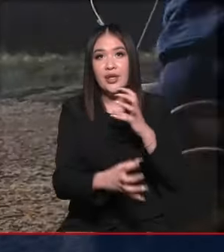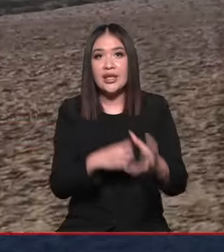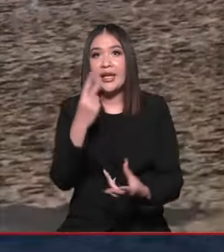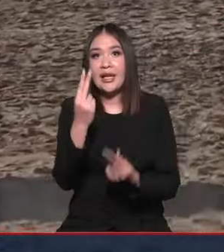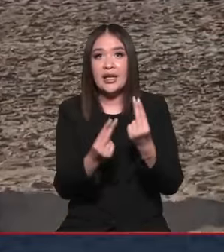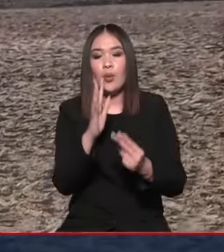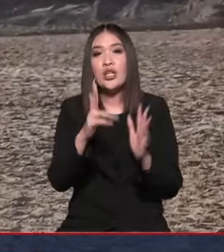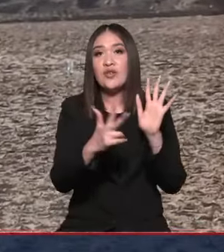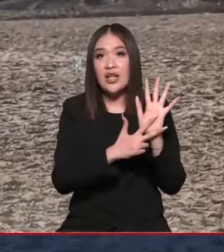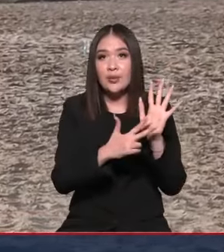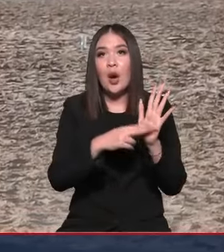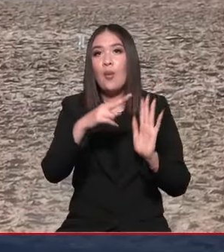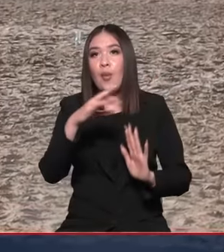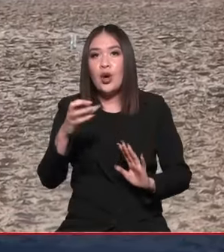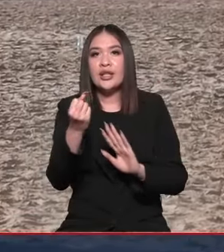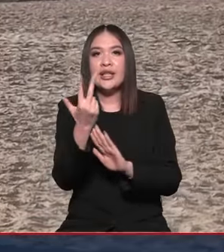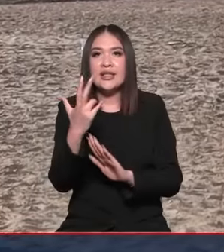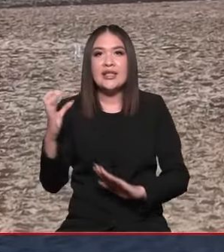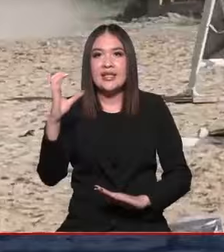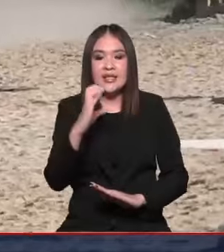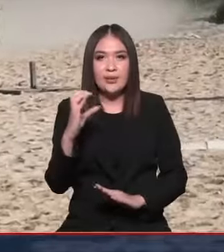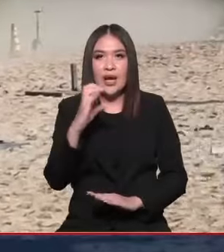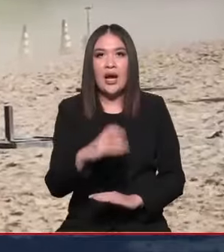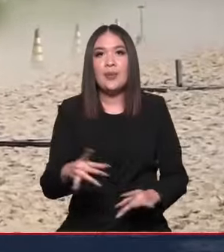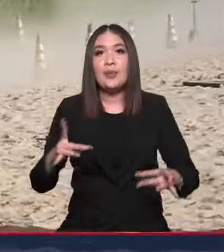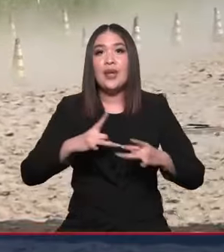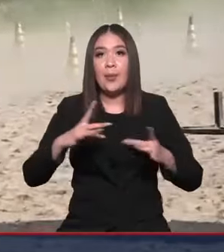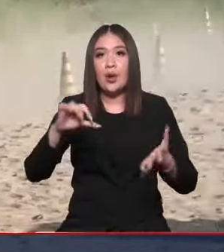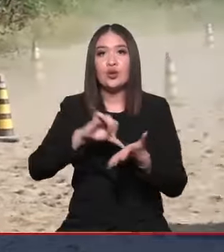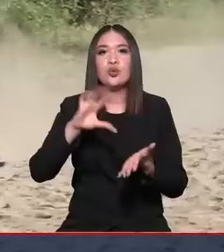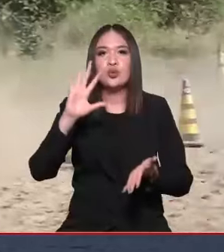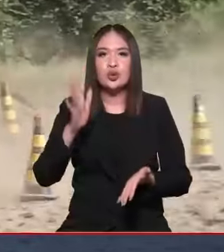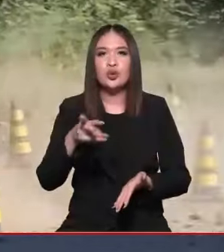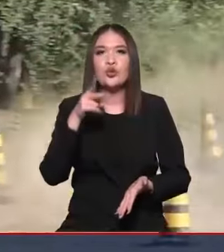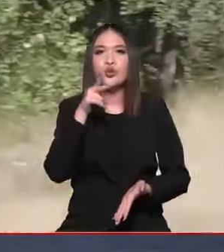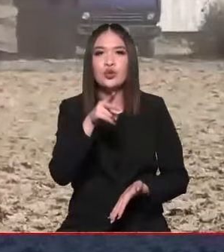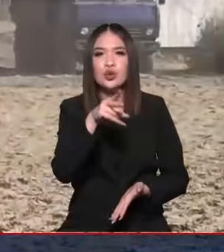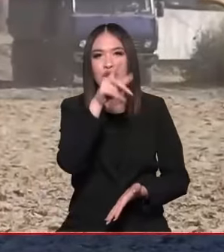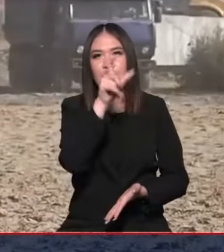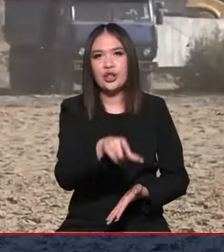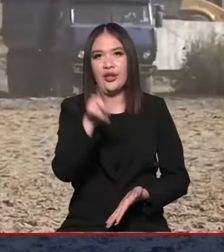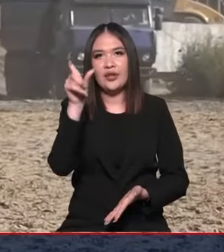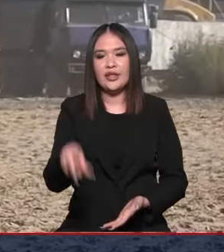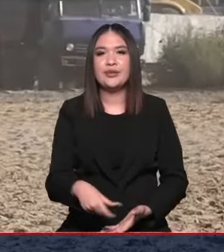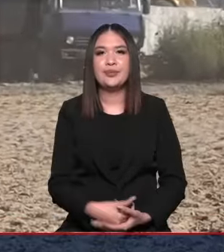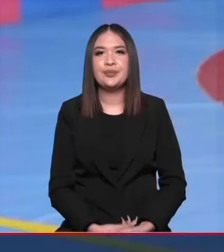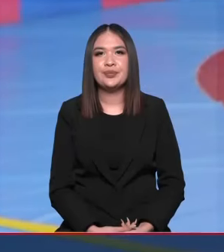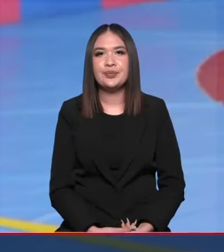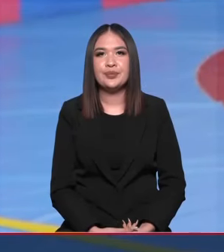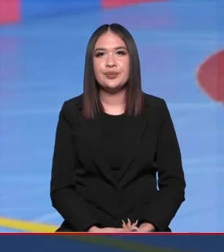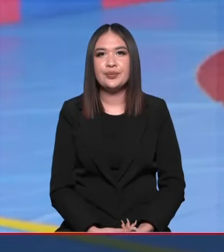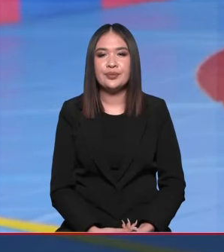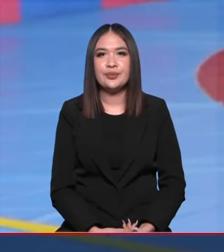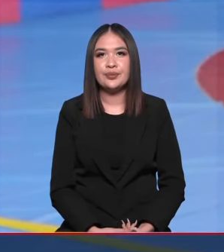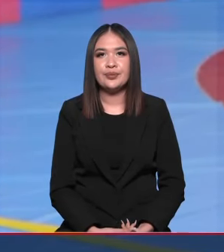кочевников пройдут с 8 по 13 сентября. В мероприятии примут участие порядка 2000 человек.